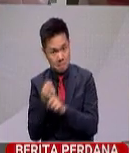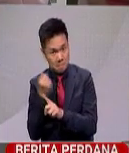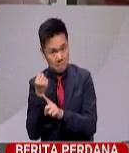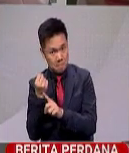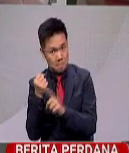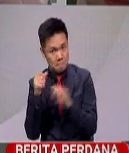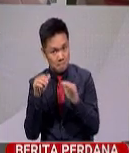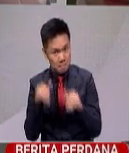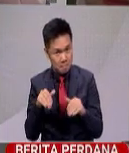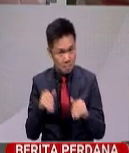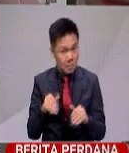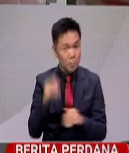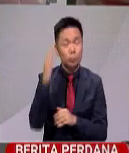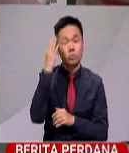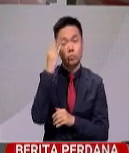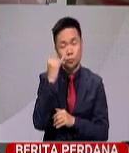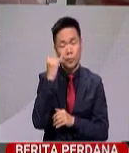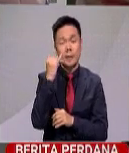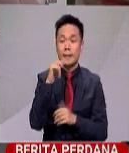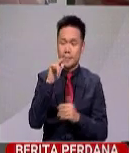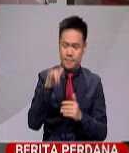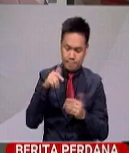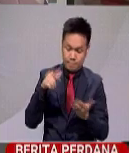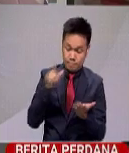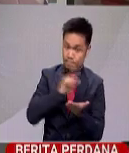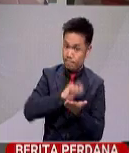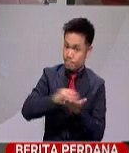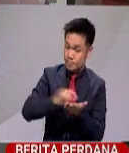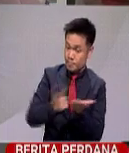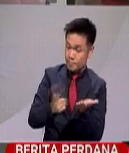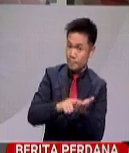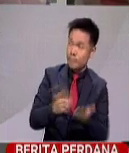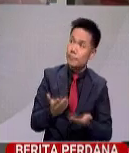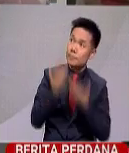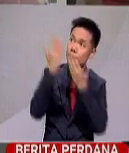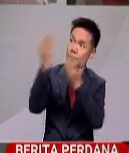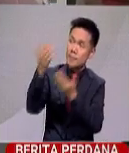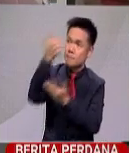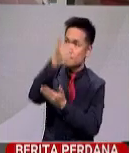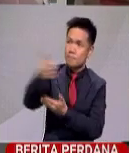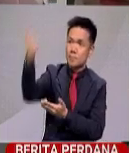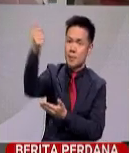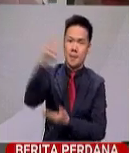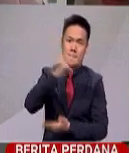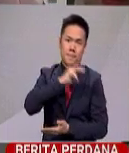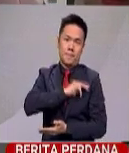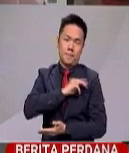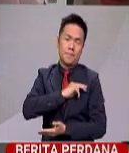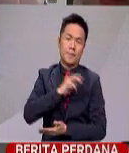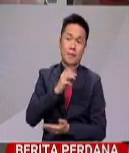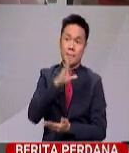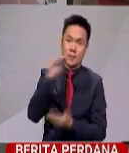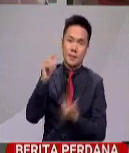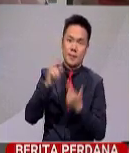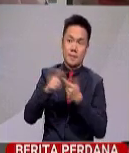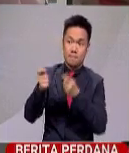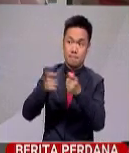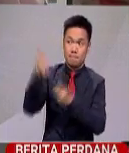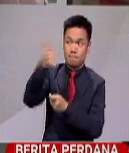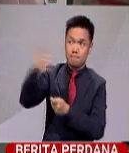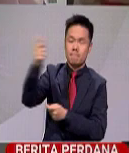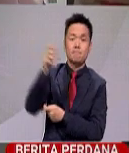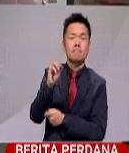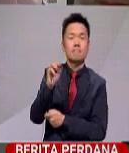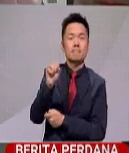sebagainya, dan we will present it to the minister and also to the director general of MSN lah. So itu dalam perancangan, insyaAllah